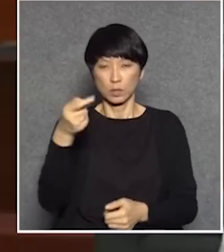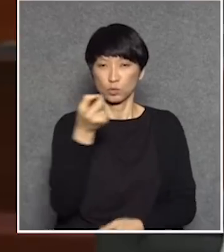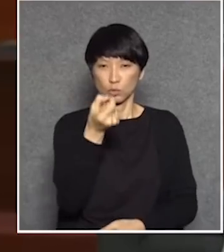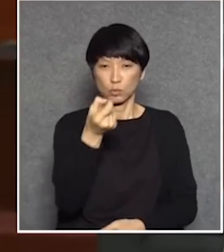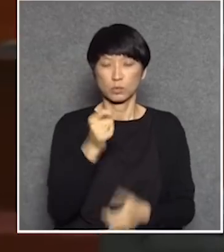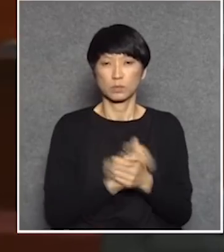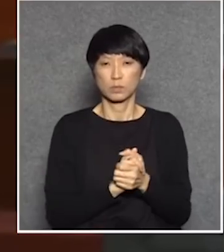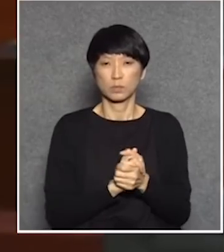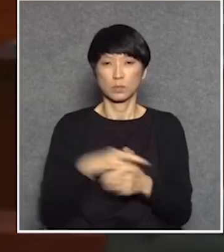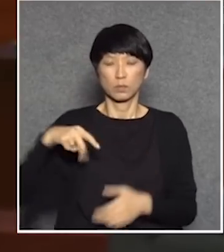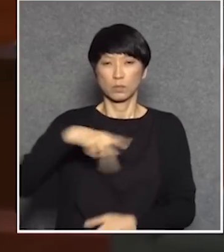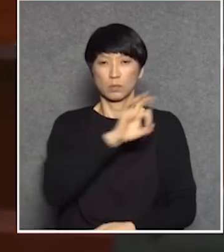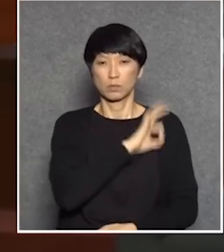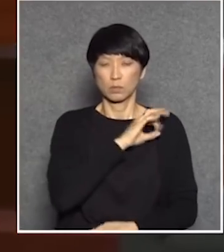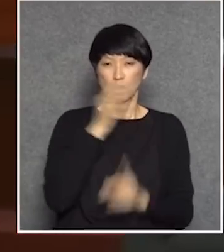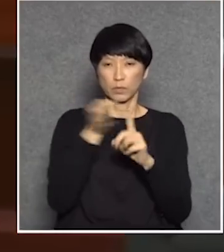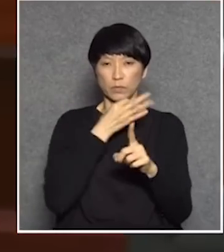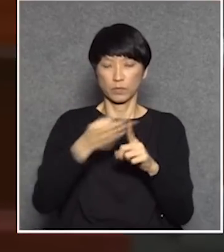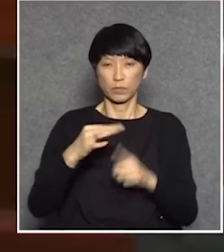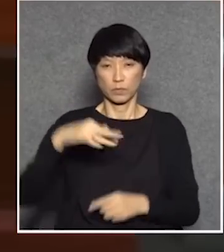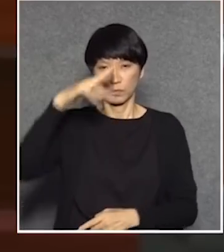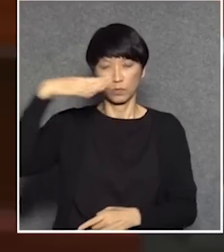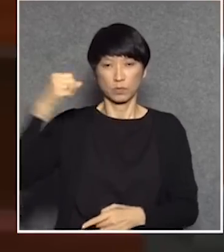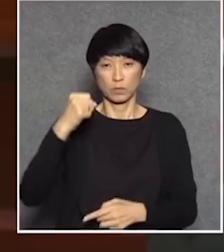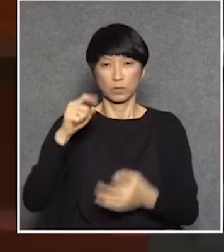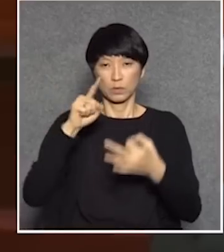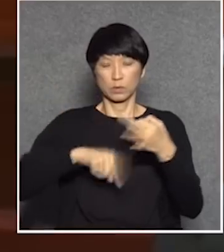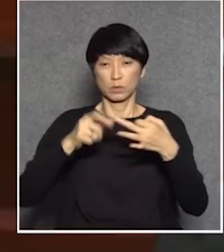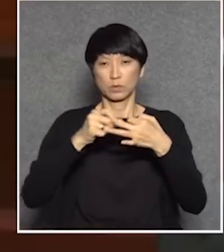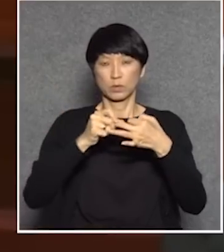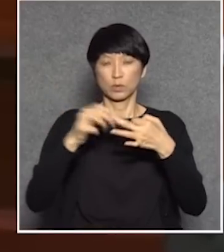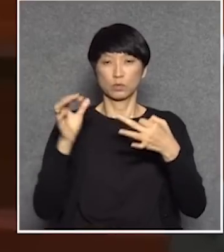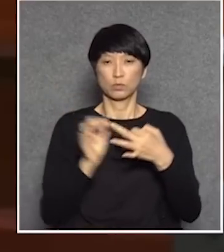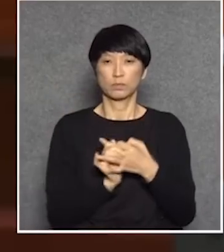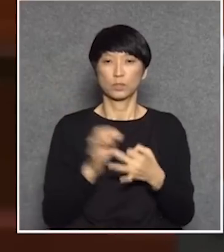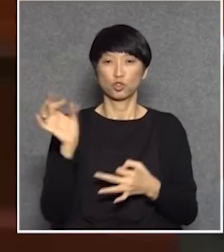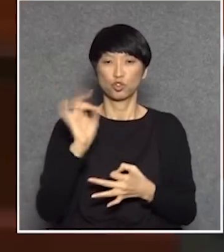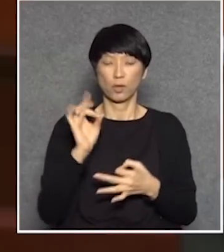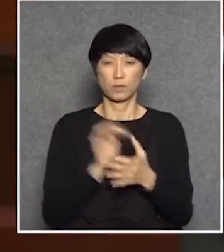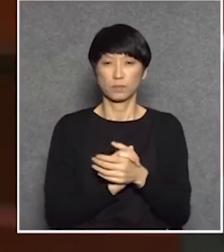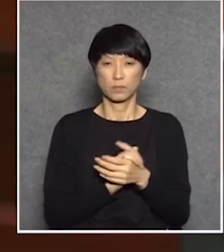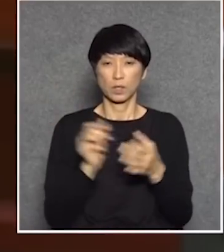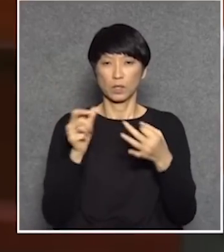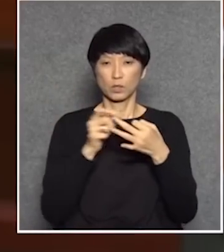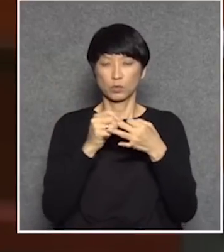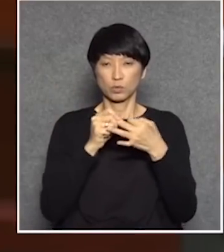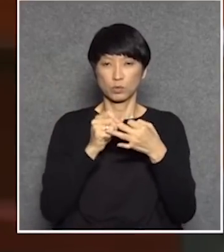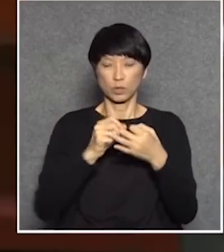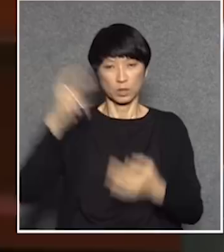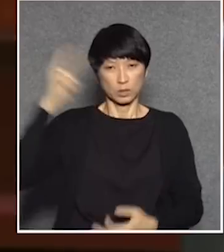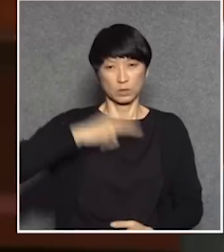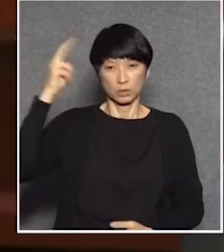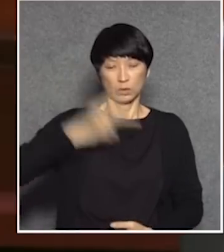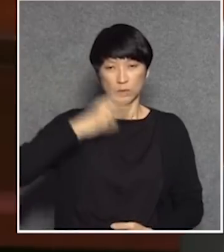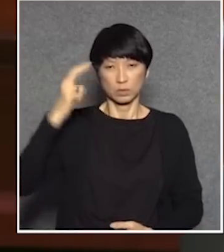会议非官守议员呢，成员呢就係张志刚。 張志剛就不斷行出嚟咧，污